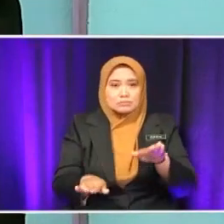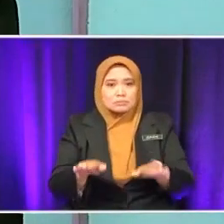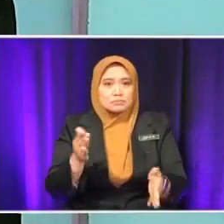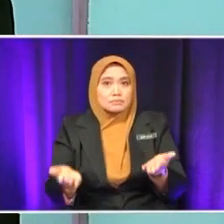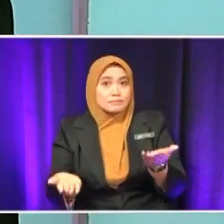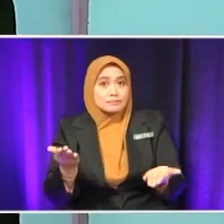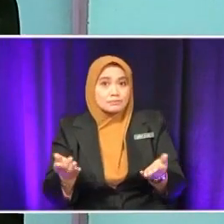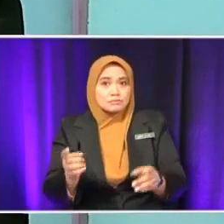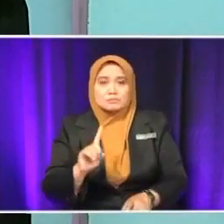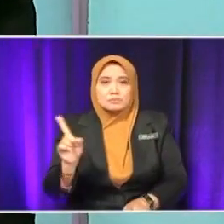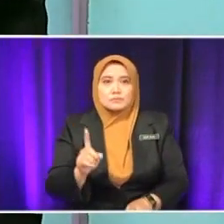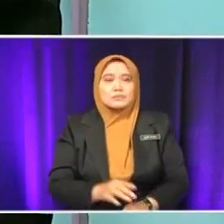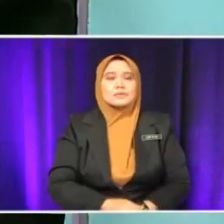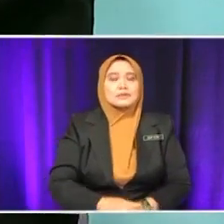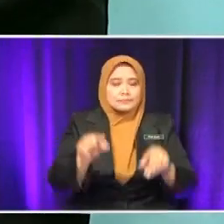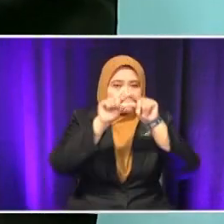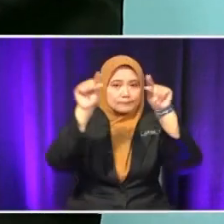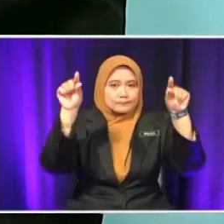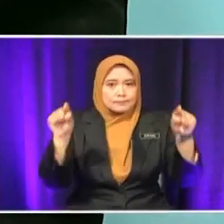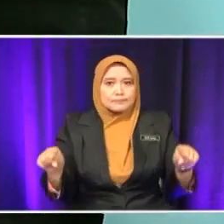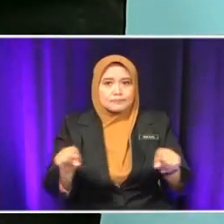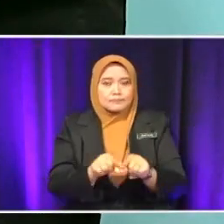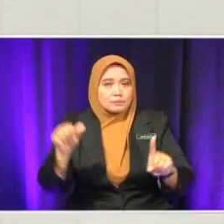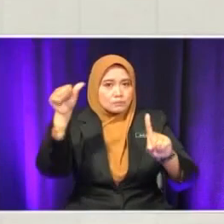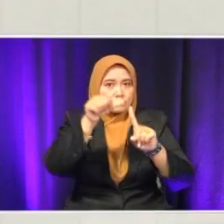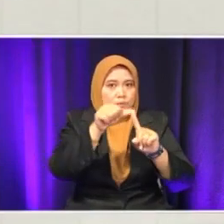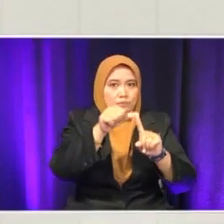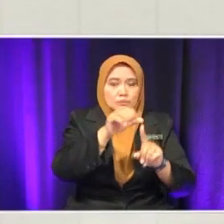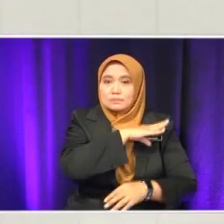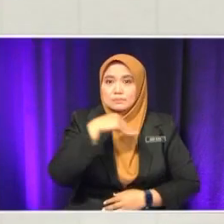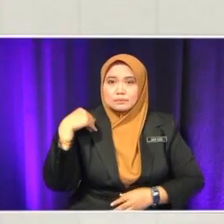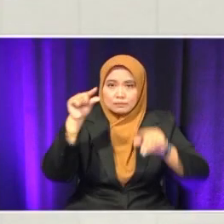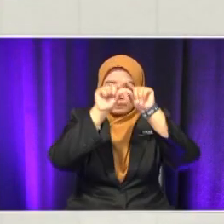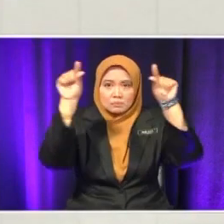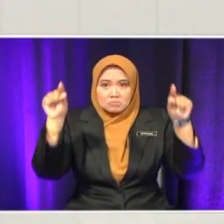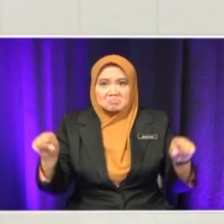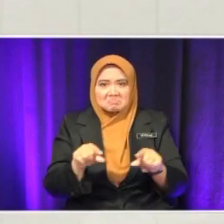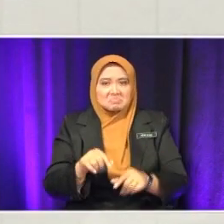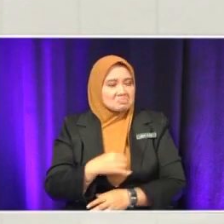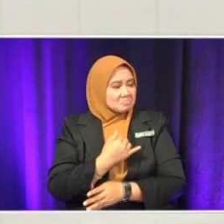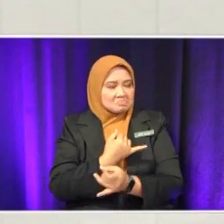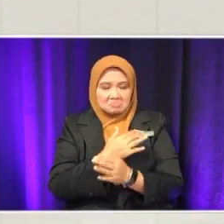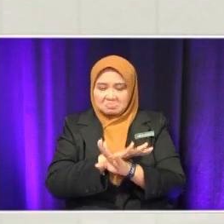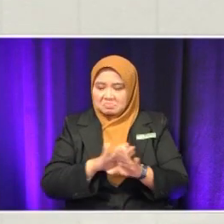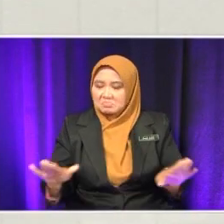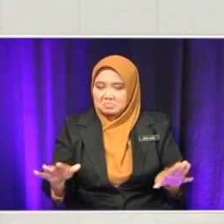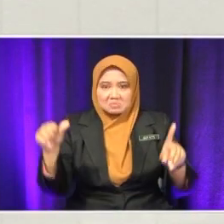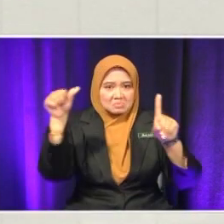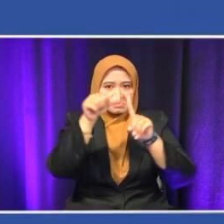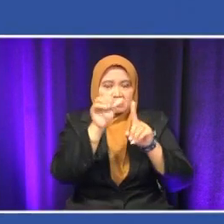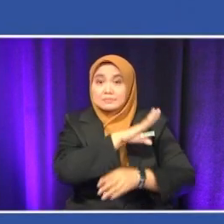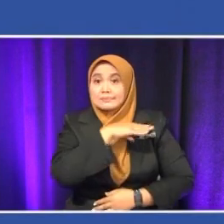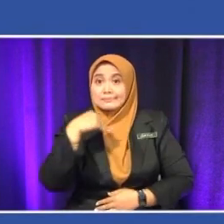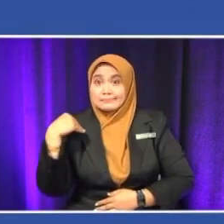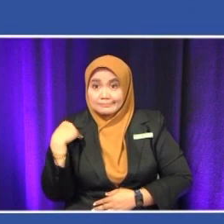dan juga graf tak terarah. Kemudian kita akan membanding beza graf berpemberat dan graf tak berpemberat. Okay.